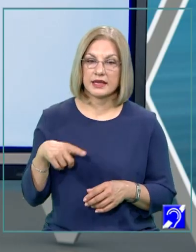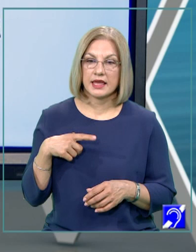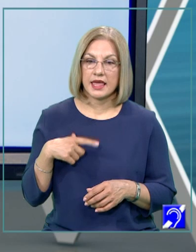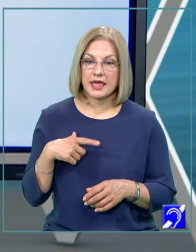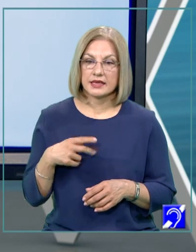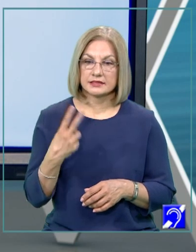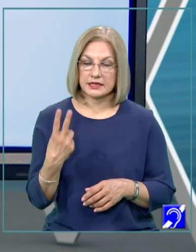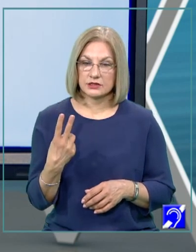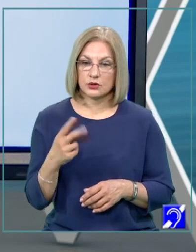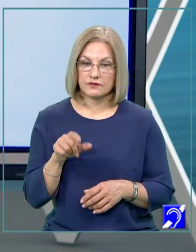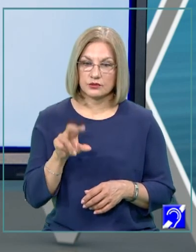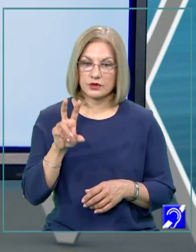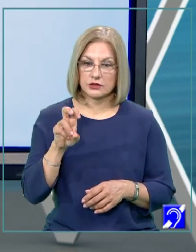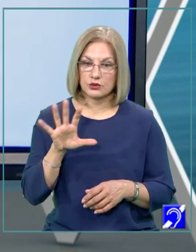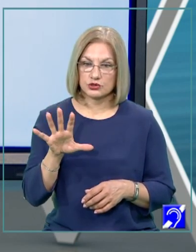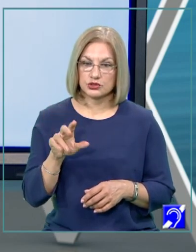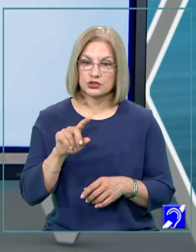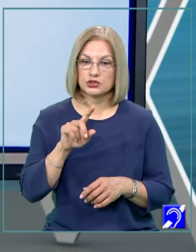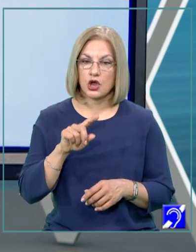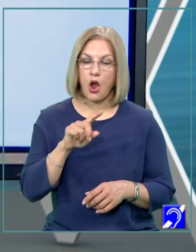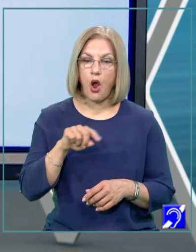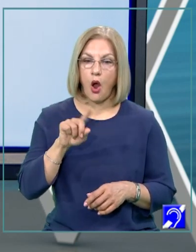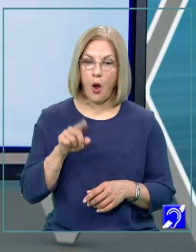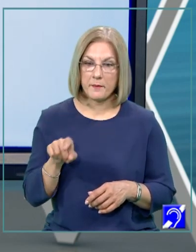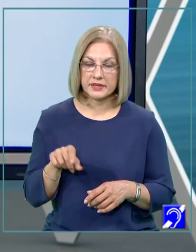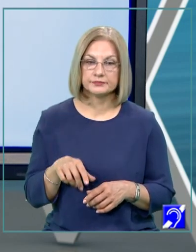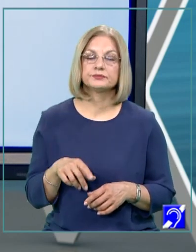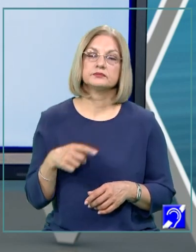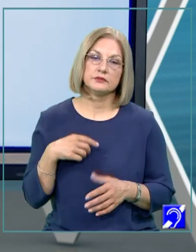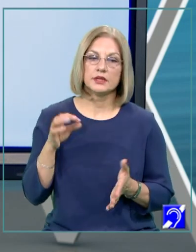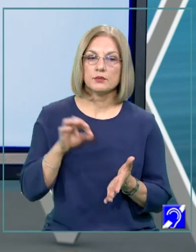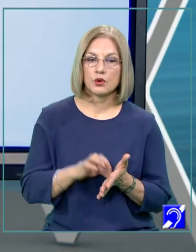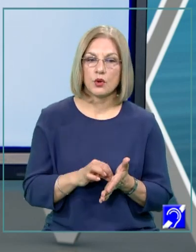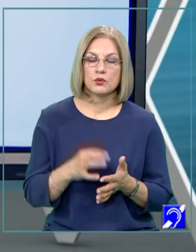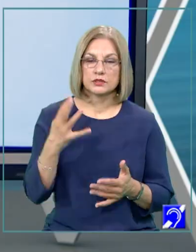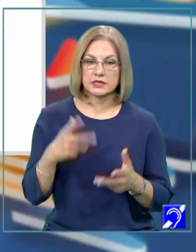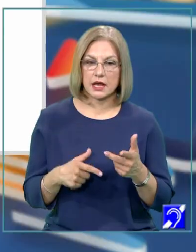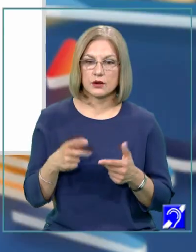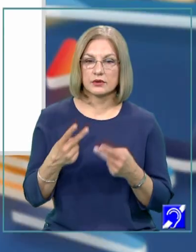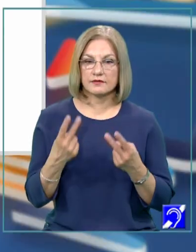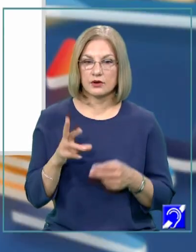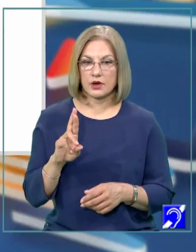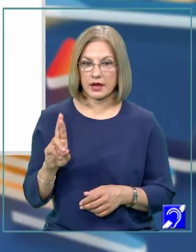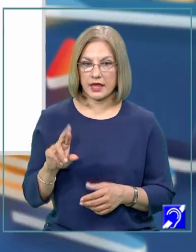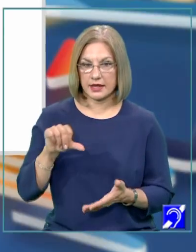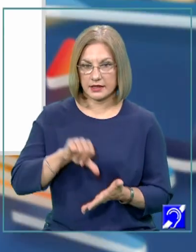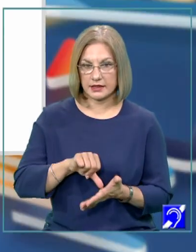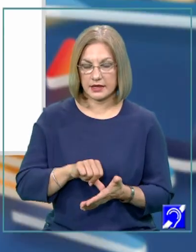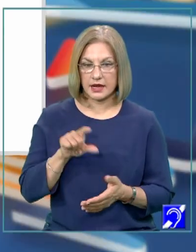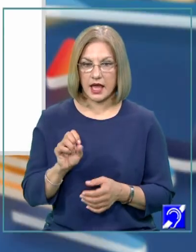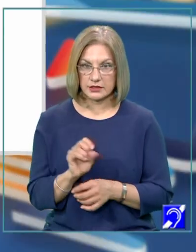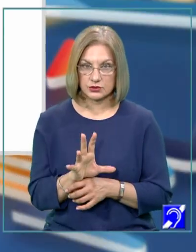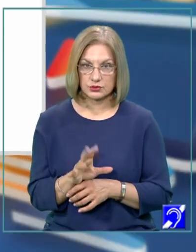este de 2,25 1000 vă propun să calculăm valoarea rezistenței interne a